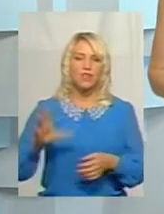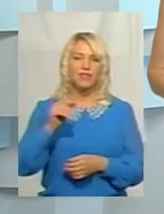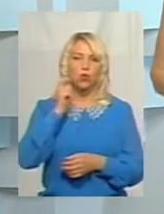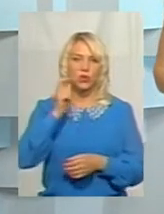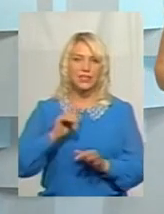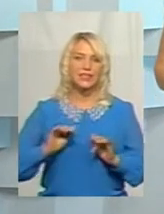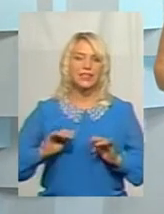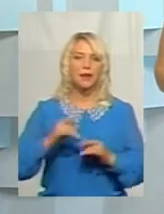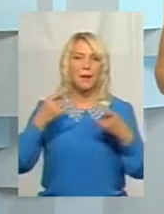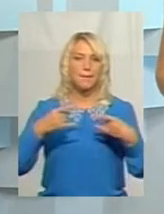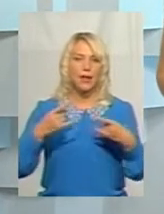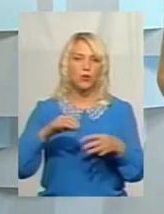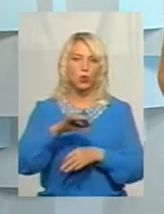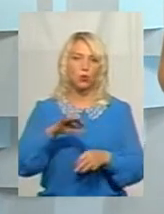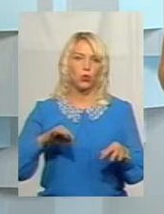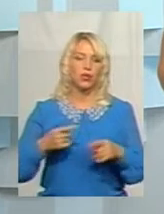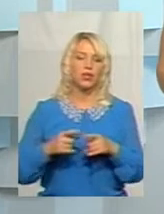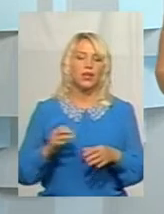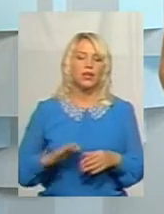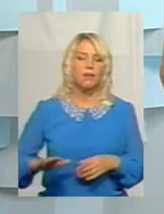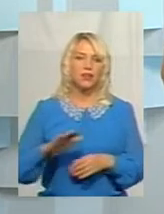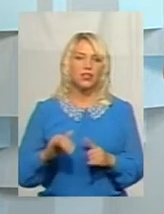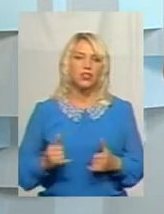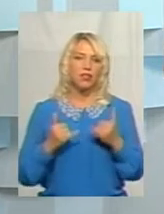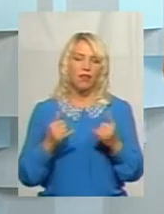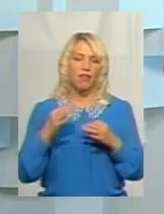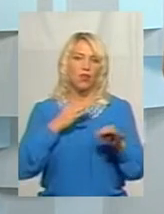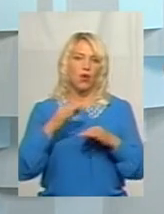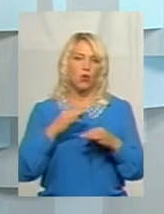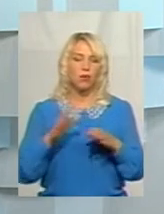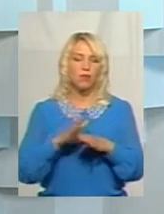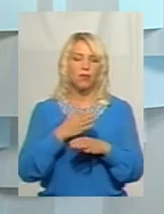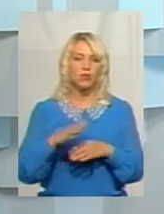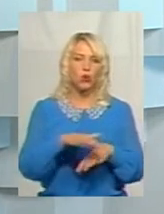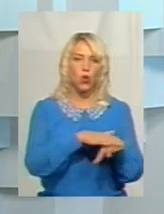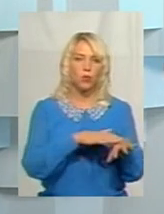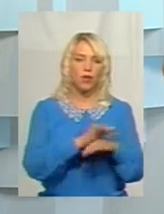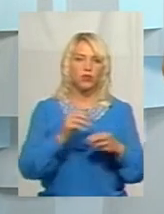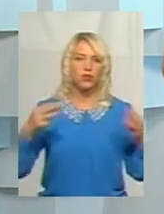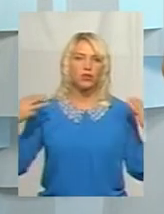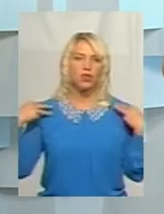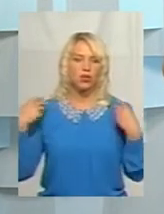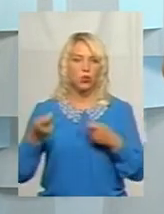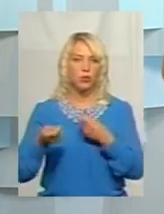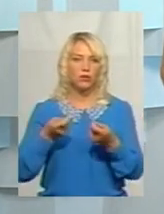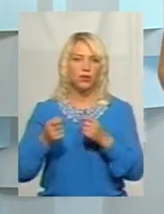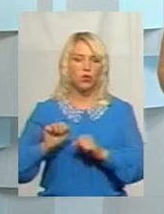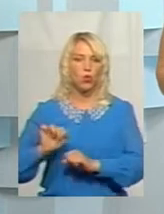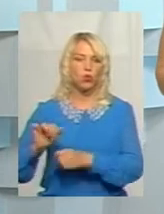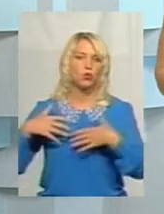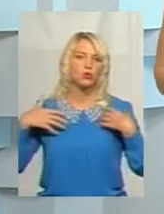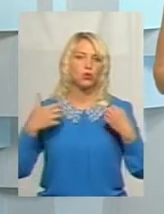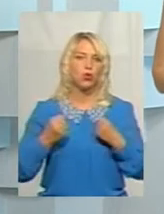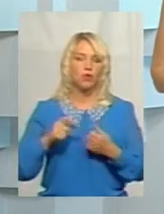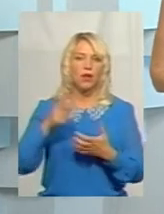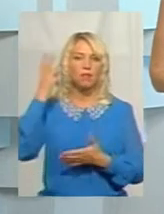нині студія «Поділля-центр» стає майданчиком для діалогу між громадою та начальником управління охорони здоров'я